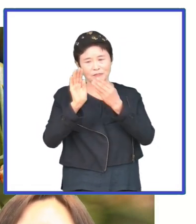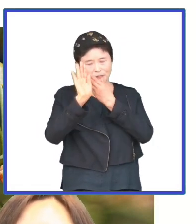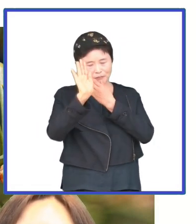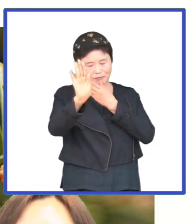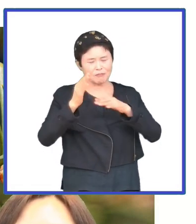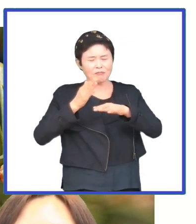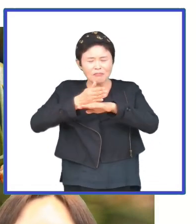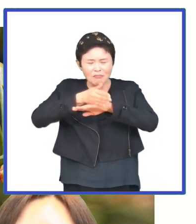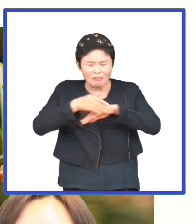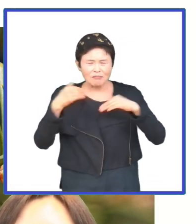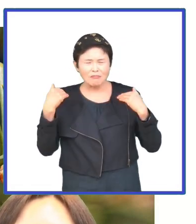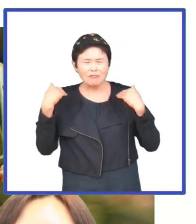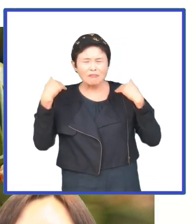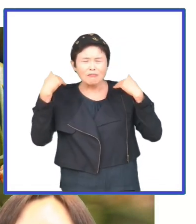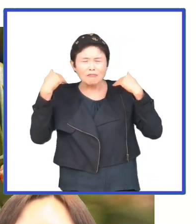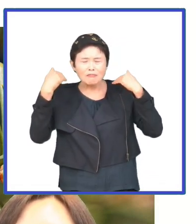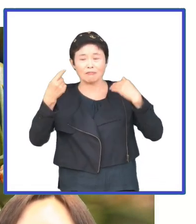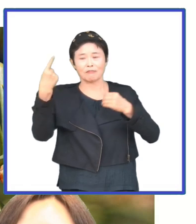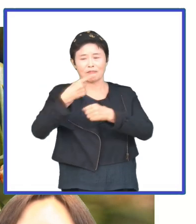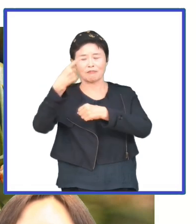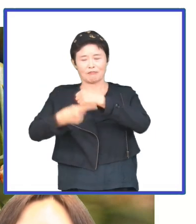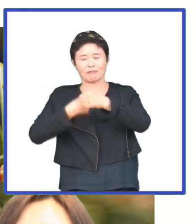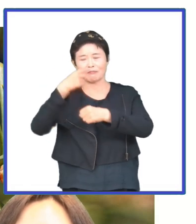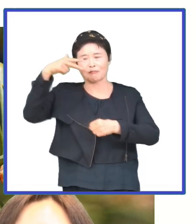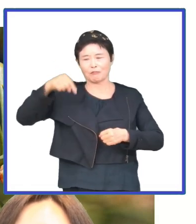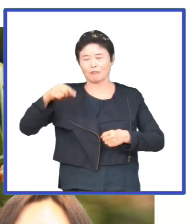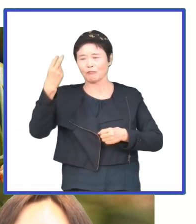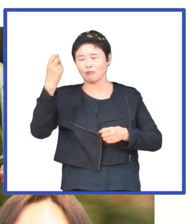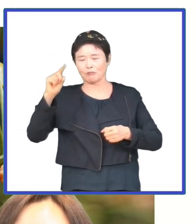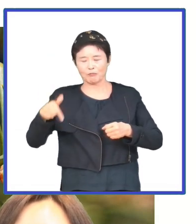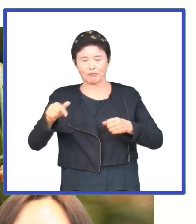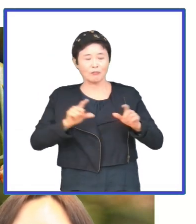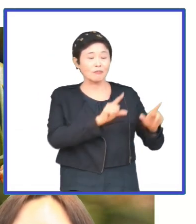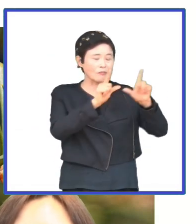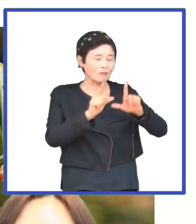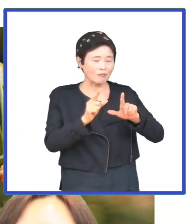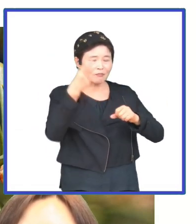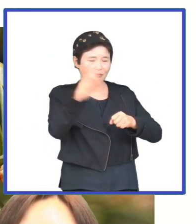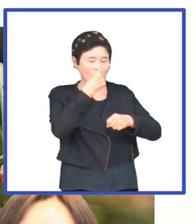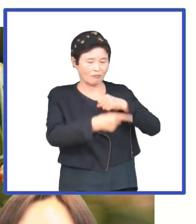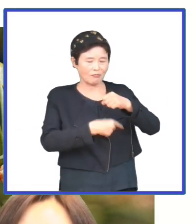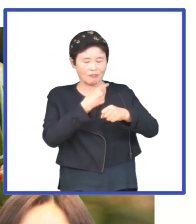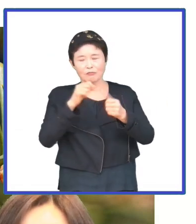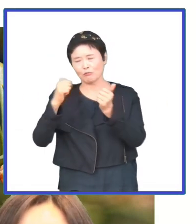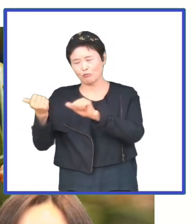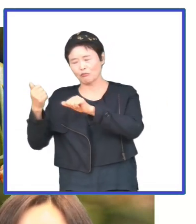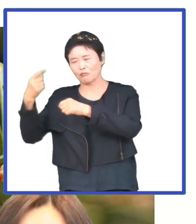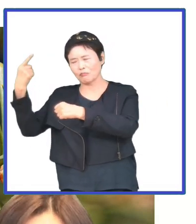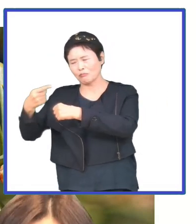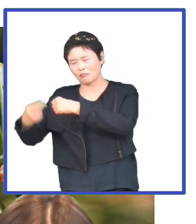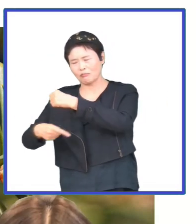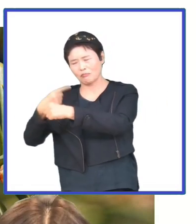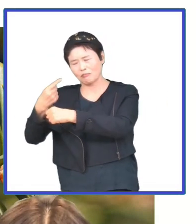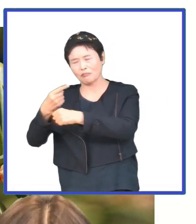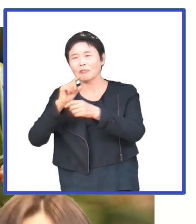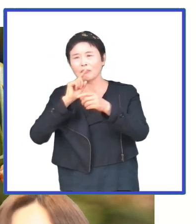의미로 천년주목, 살아 천년, 죽어 천년인 나무라는 표현이 많이 쓰이고 있다고